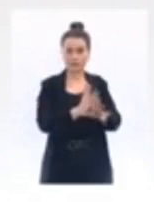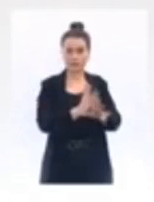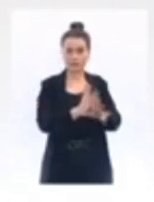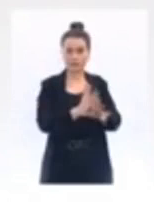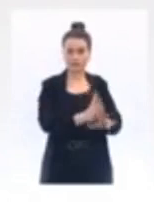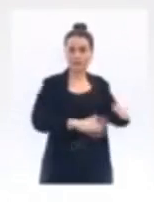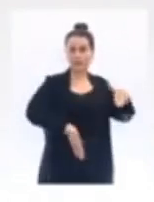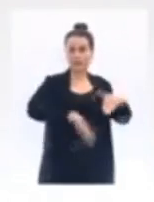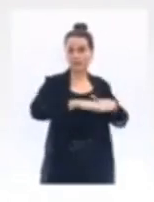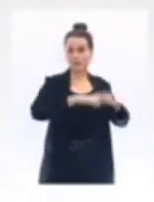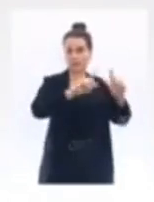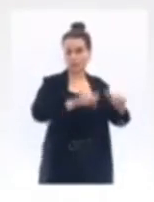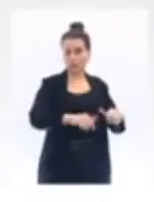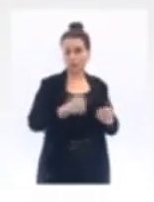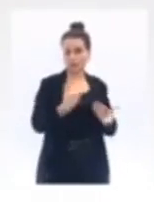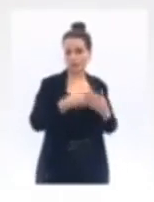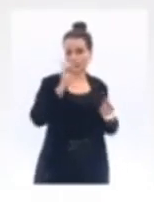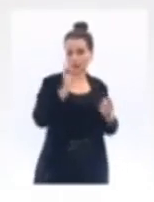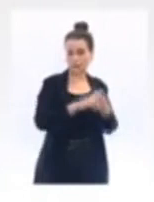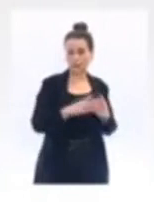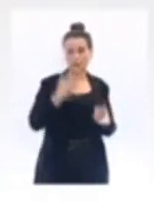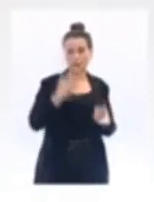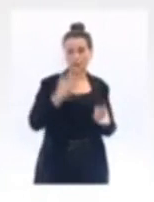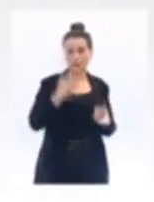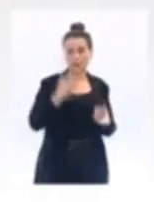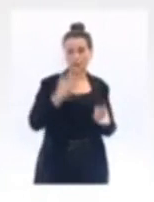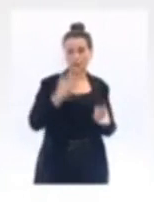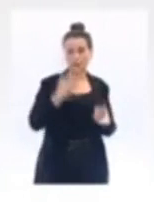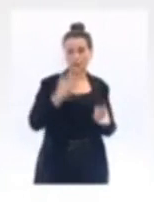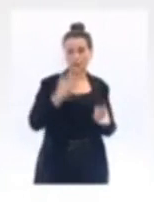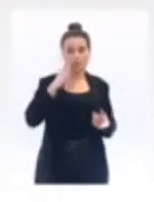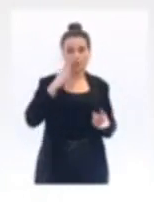chirurgicaux en pharmacie qui seront